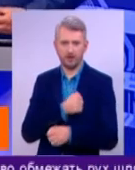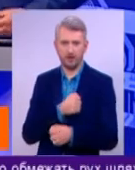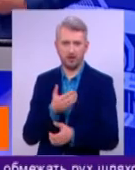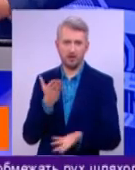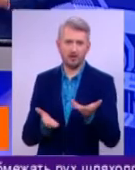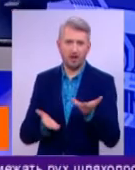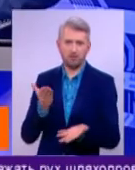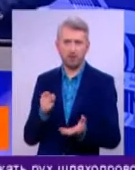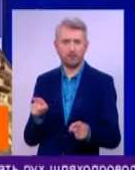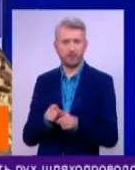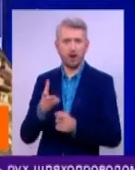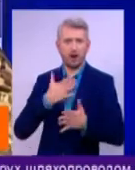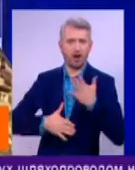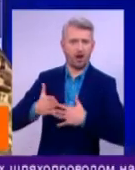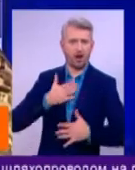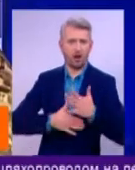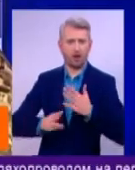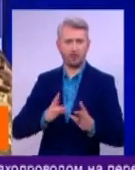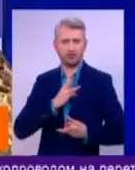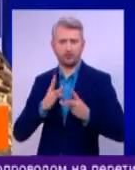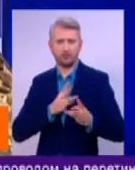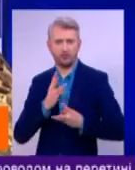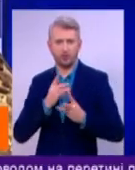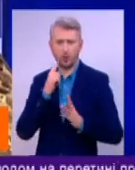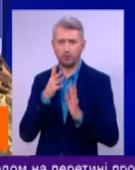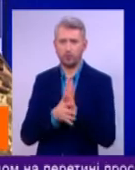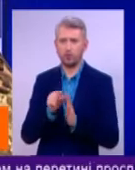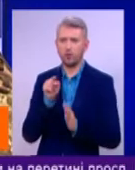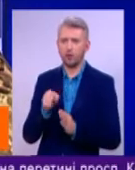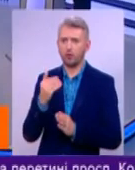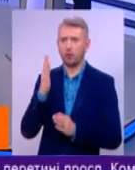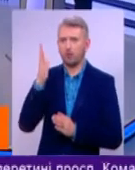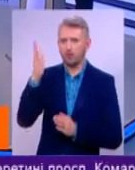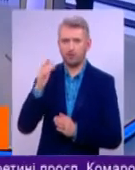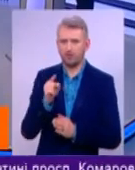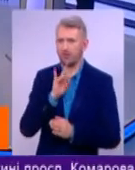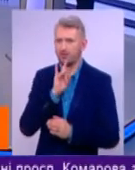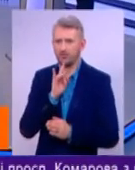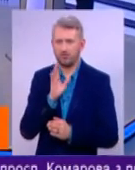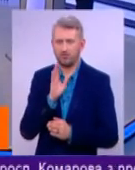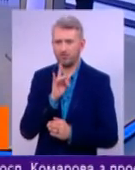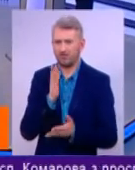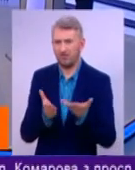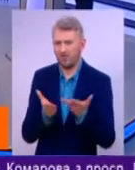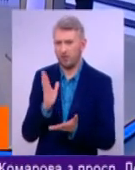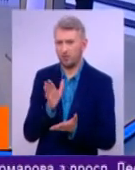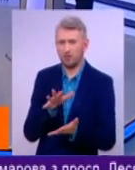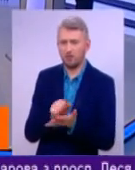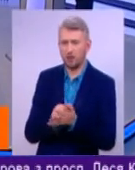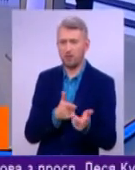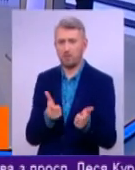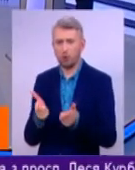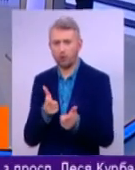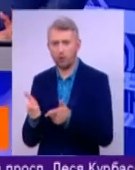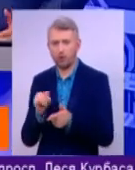з таким захопленням, запалом, з розумінням того, що це його майбутнє, буде займатися навіть і підготовкою, і